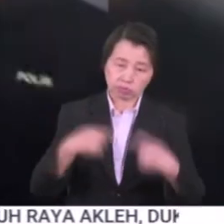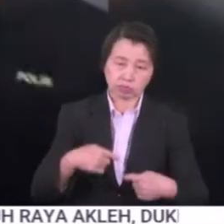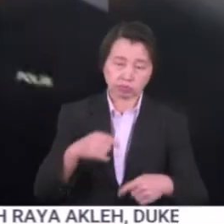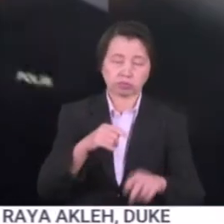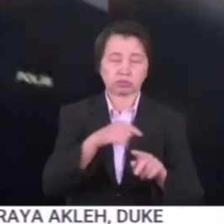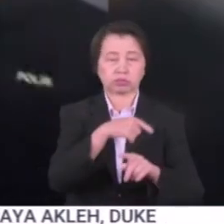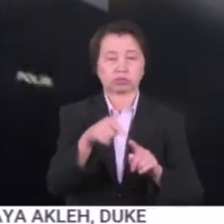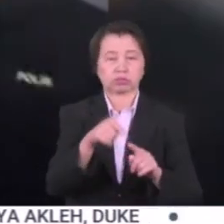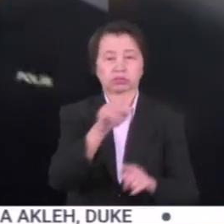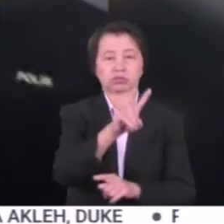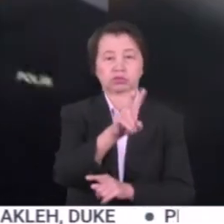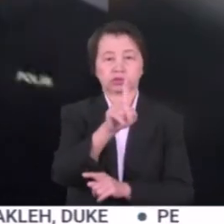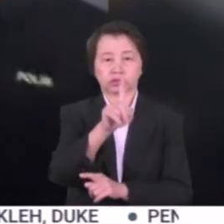21 ogoh nanti